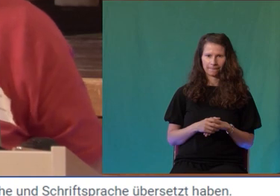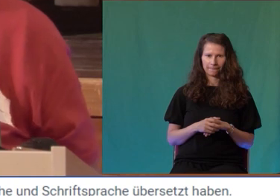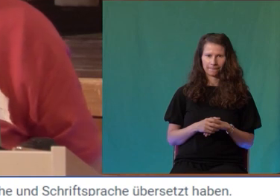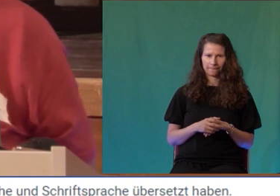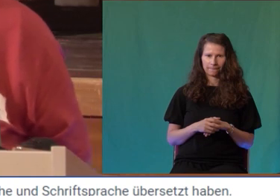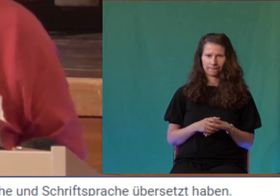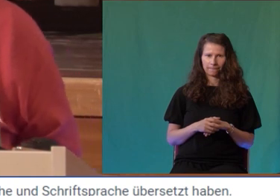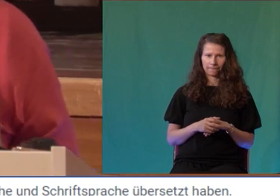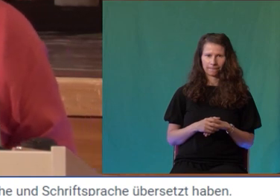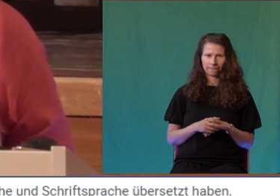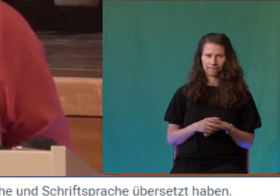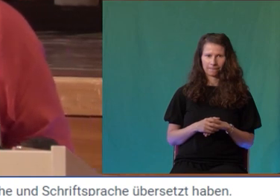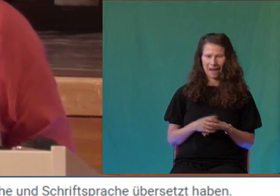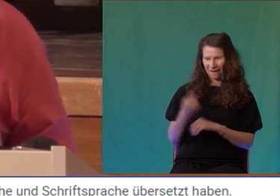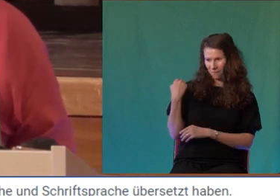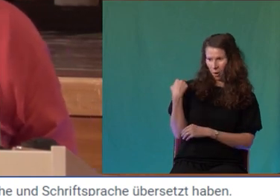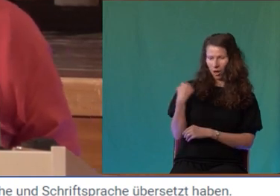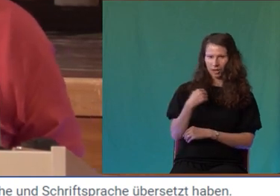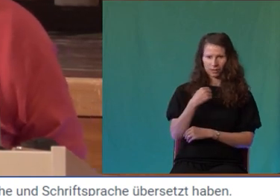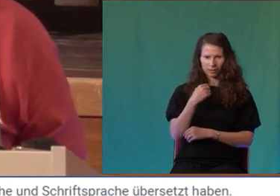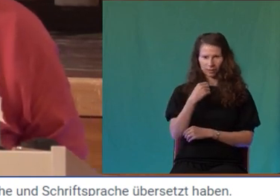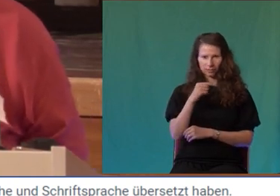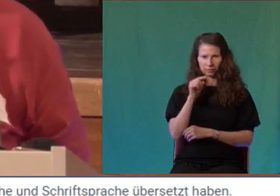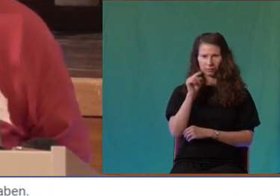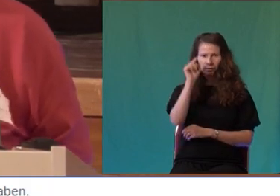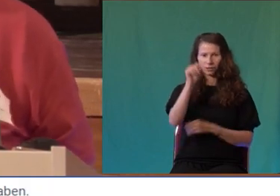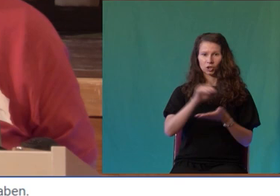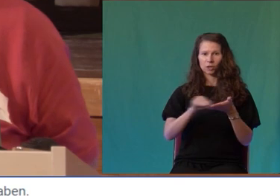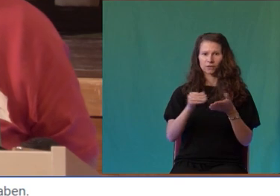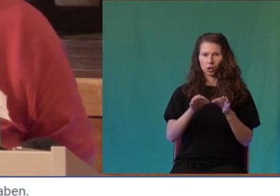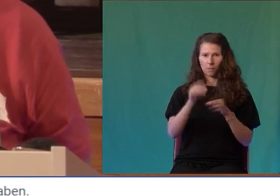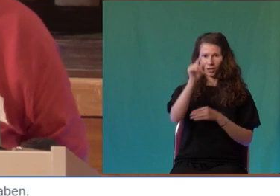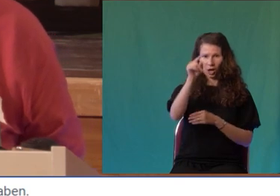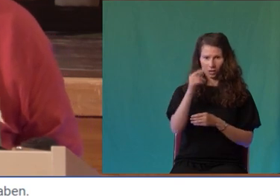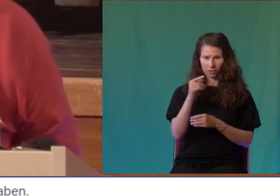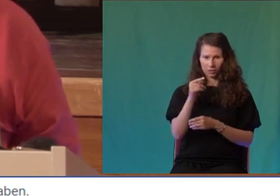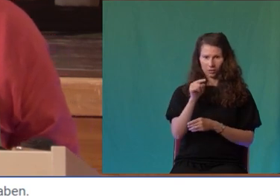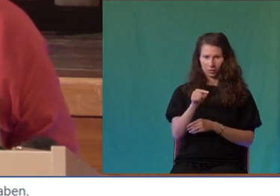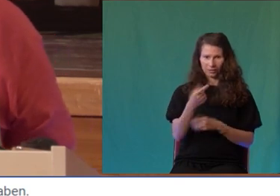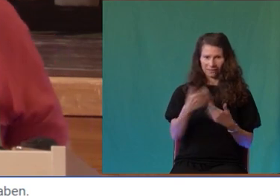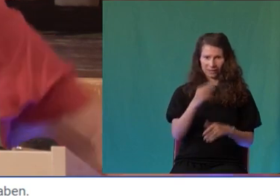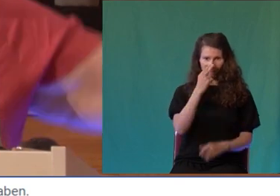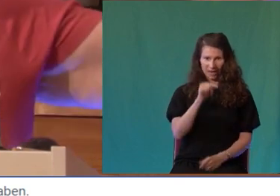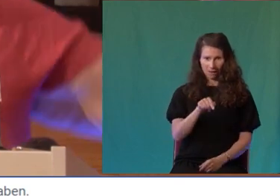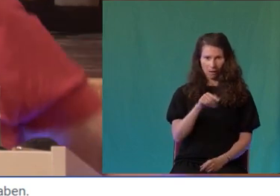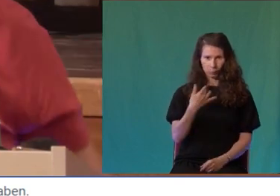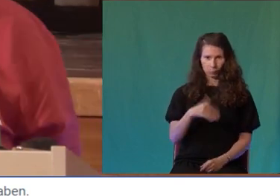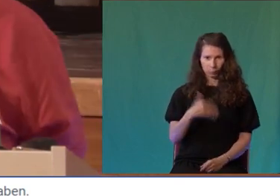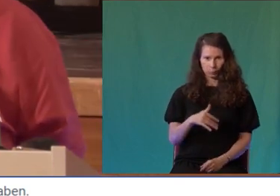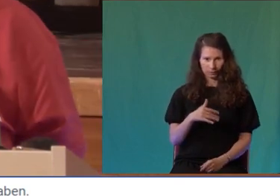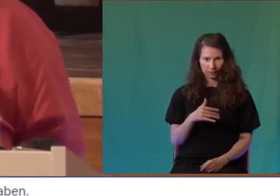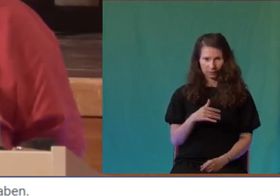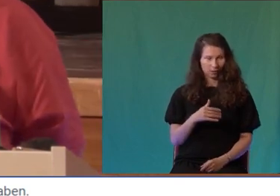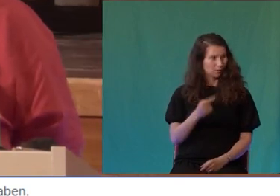prägnanten Schreibfehler gegeben weil das Schreibprogramm der Schriftdolmetscher ja manchmal selber mitdenkt und da stand hiervon ganz